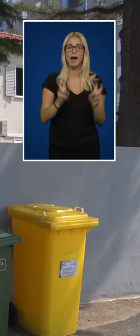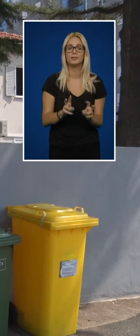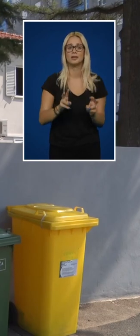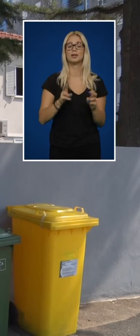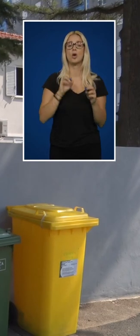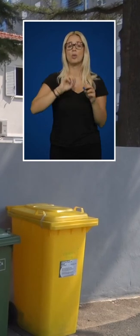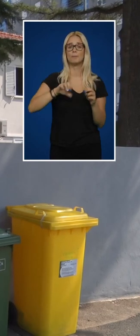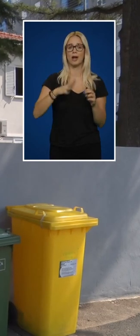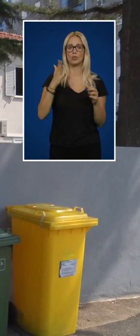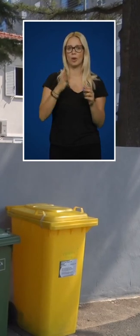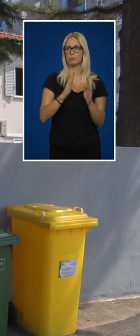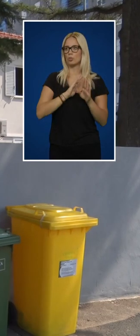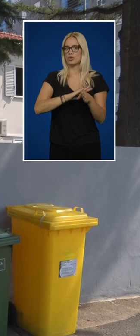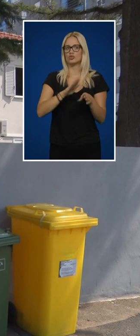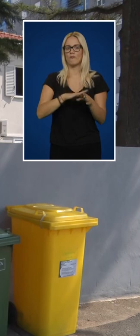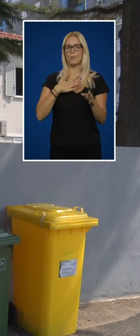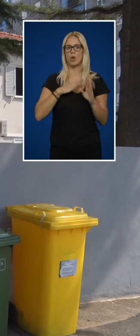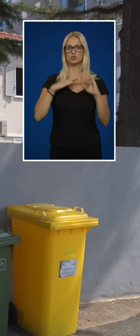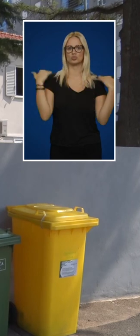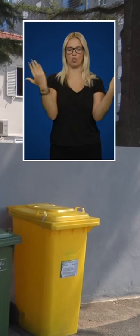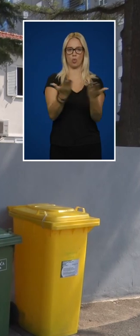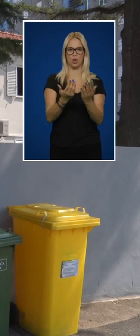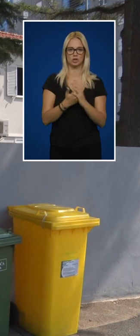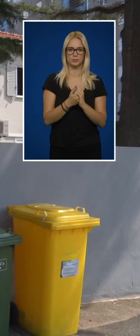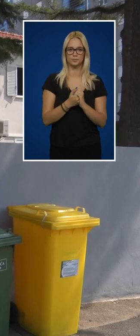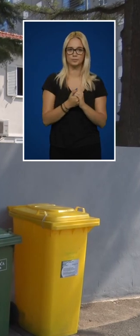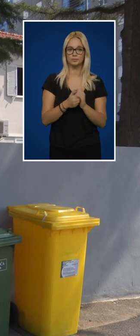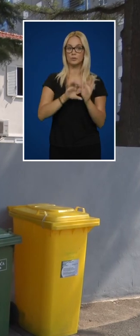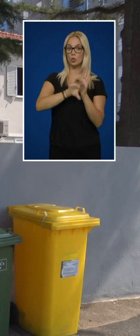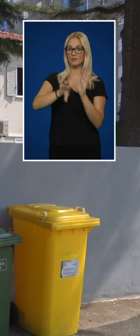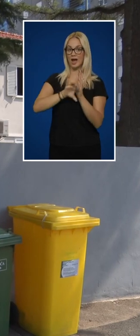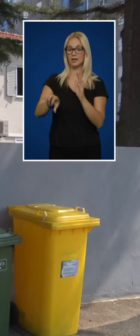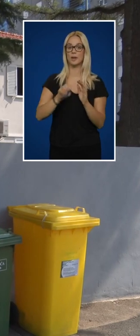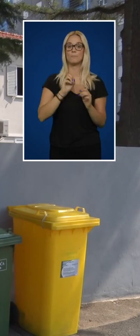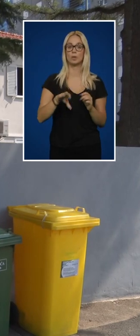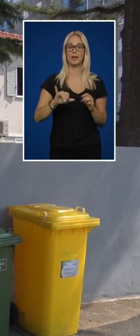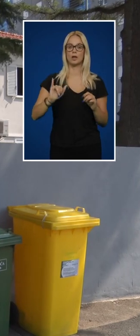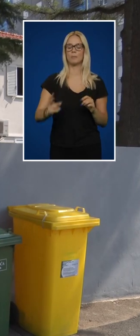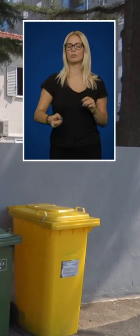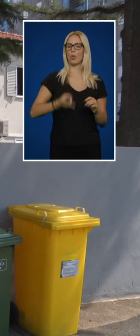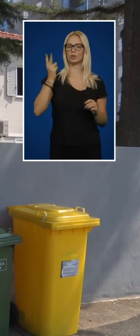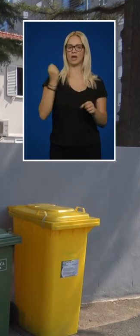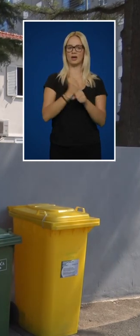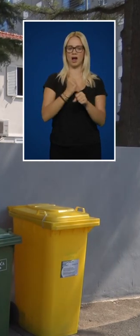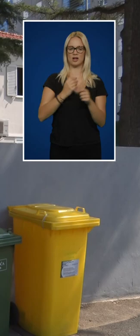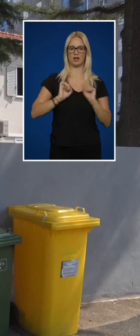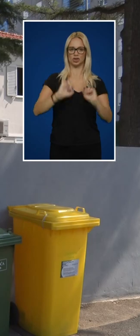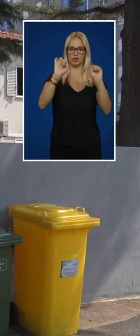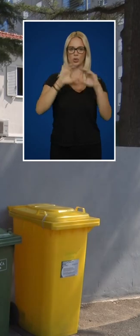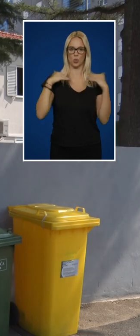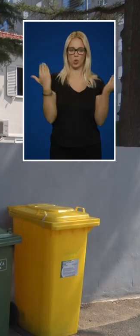smanjiti količinu deponiranog otpada koji zapravo zagađujemo naš okoliš i sve one sustave